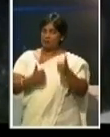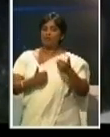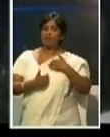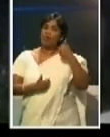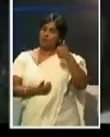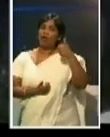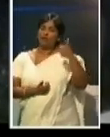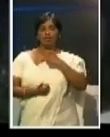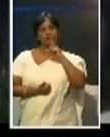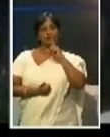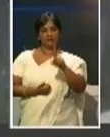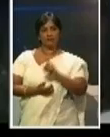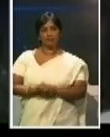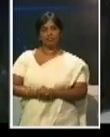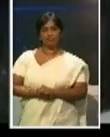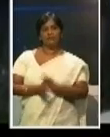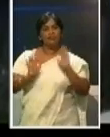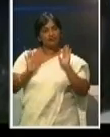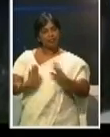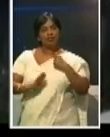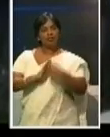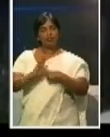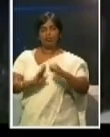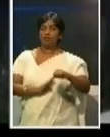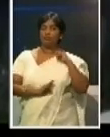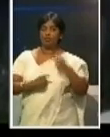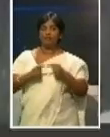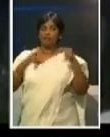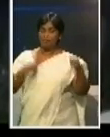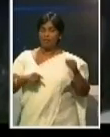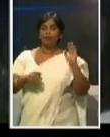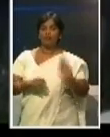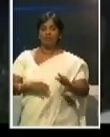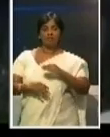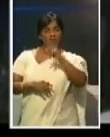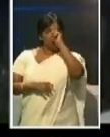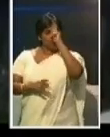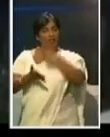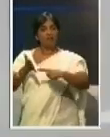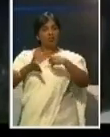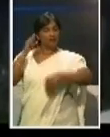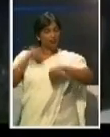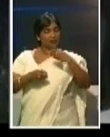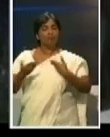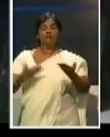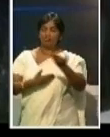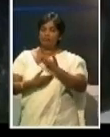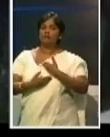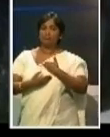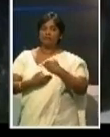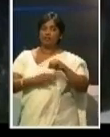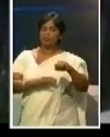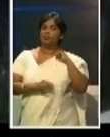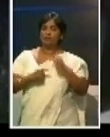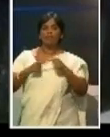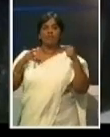හොඳ දේවල් වලට හොඳයි කියන්න අවශ්‍යයි. නමුත් මේ රටට ශක්තිමත් විපක්ෂයක් අවශ්‍යයි. මහාත්මා දේශපාලනින් ඉන්න අපි අනිවාර්යයෙන්ම ඒ